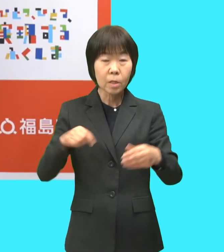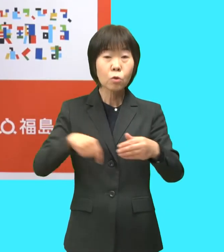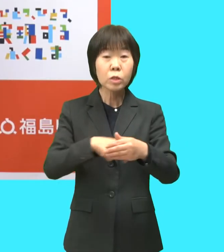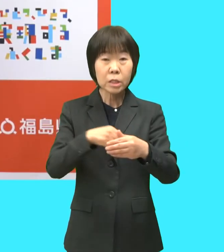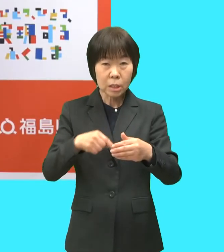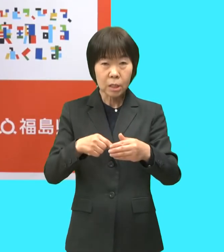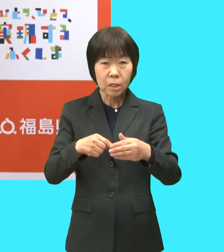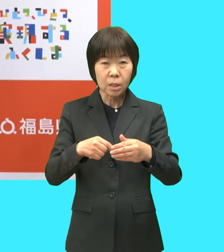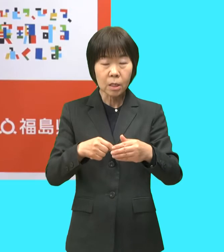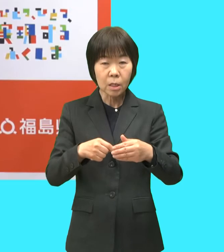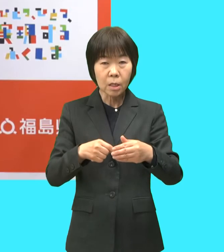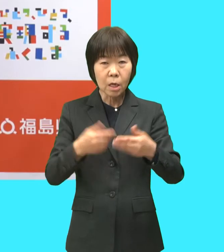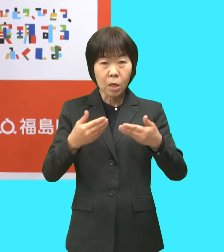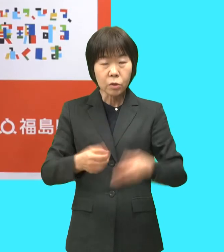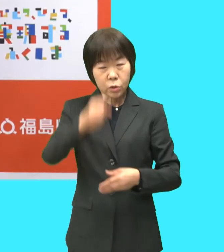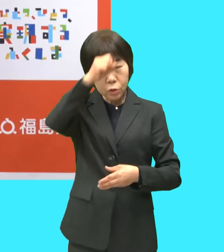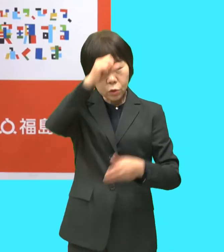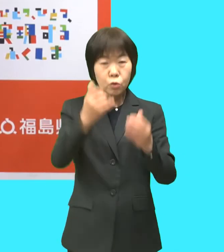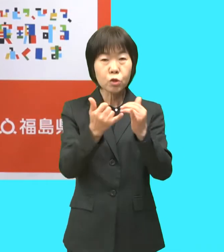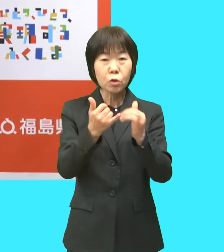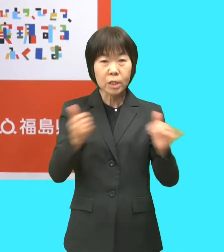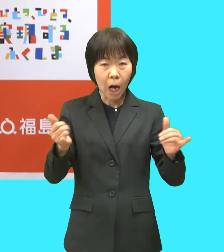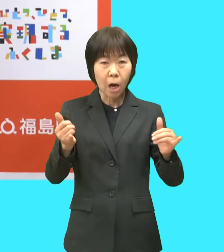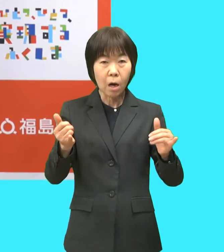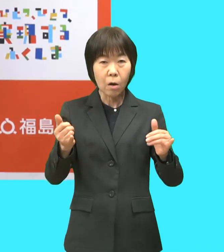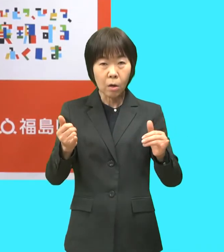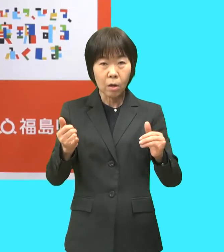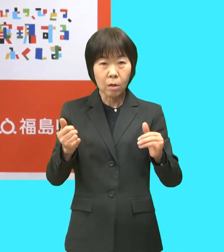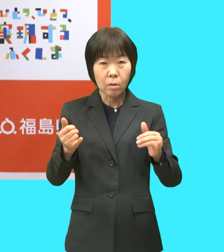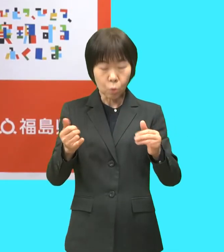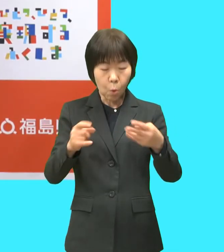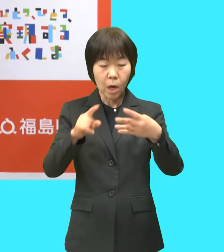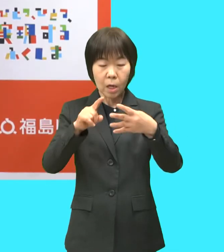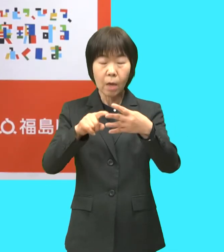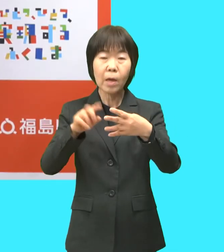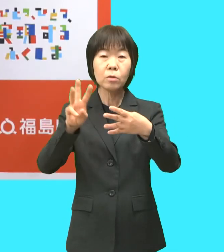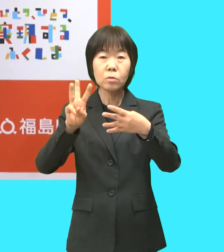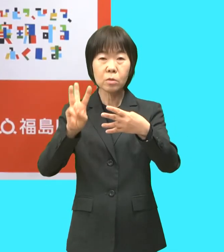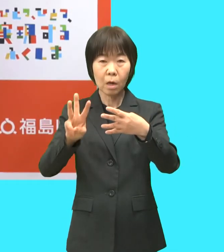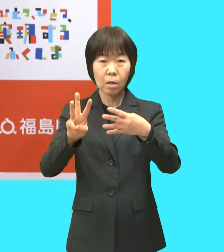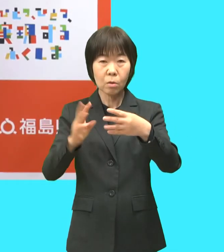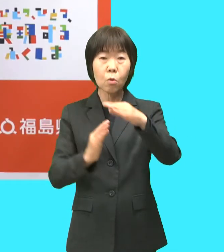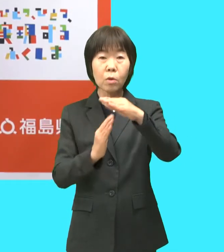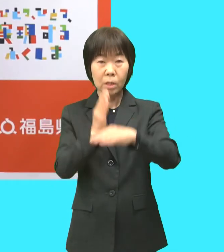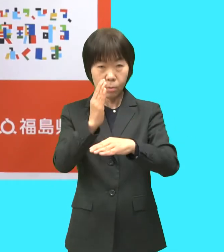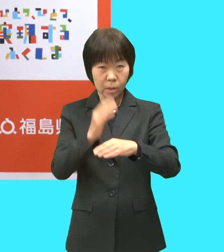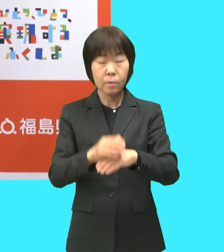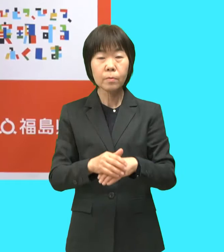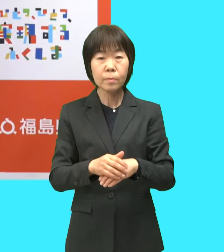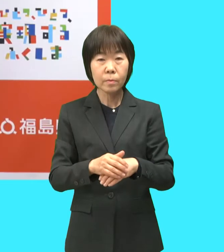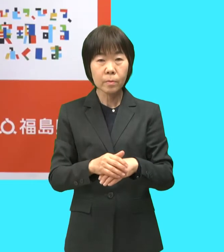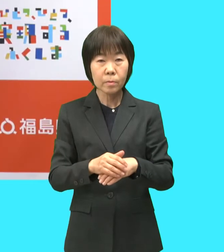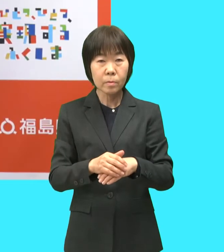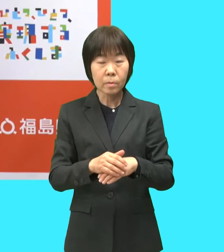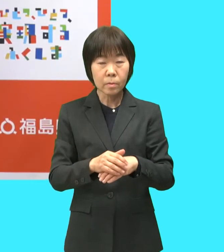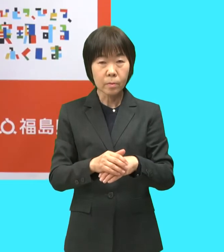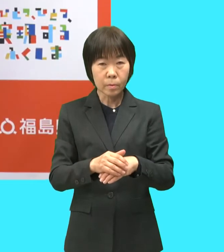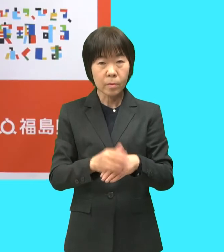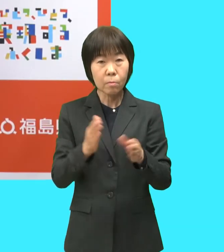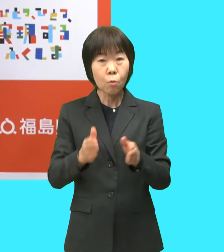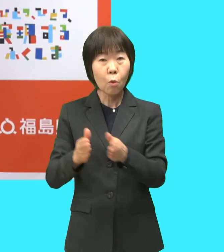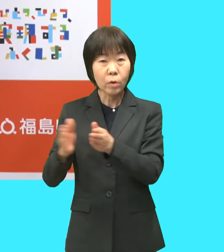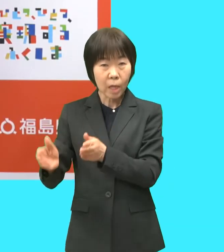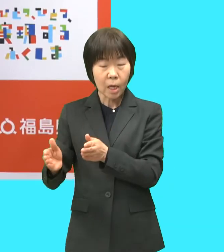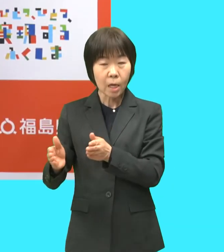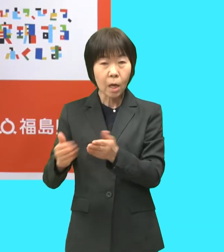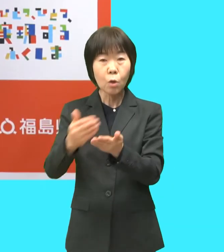ち重症者用病床の占有率がステージ3の目安を超えています。一方で残